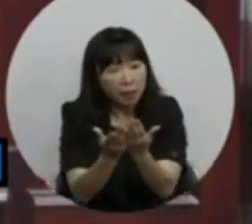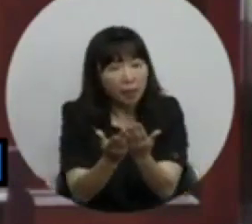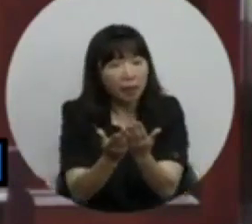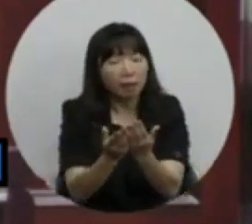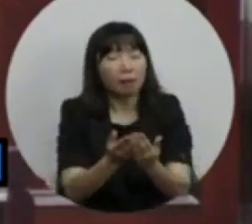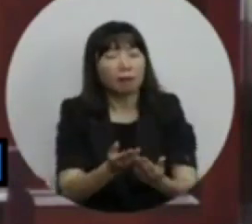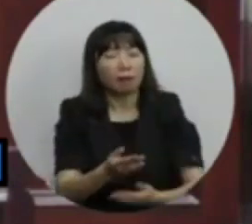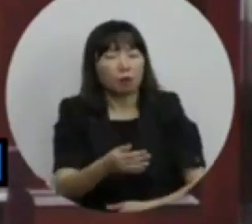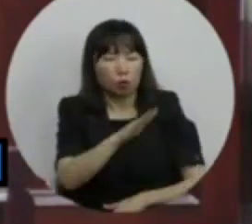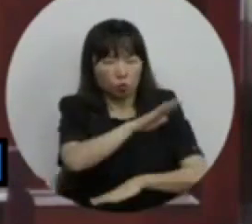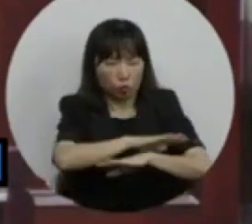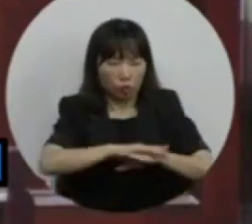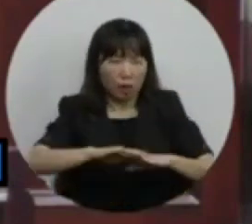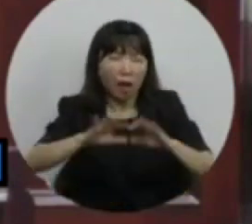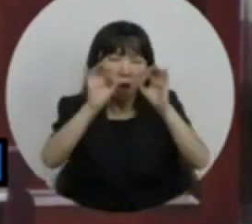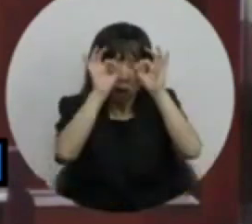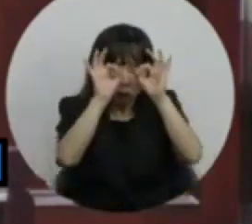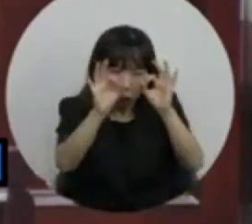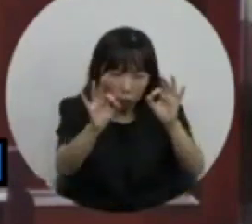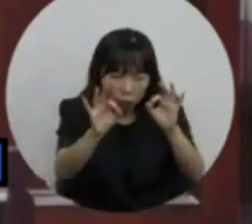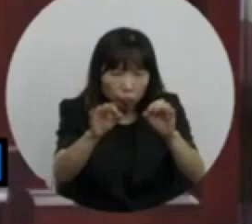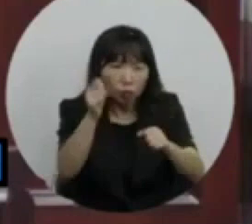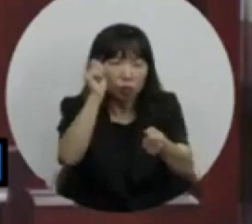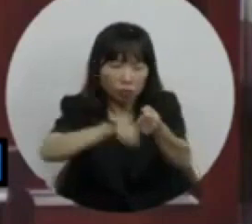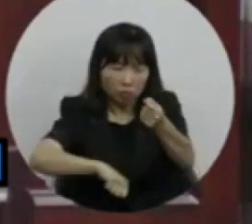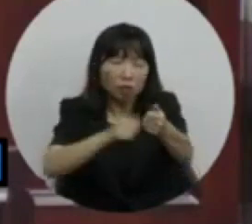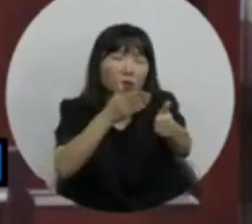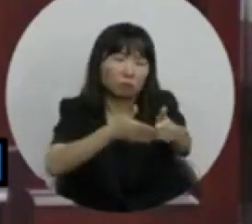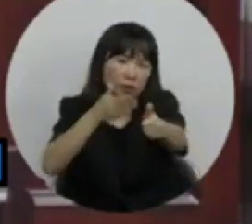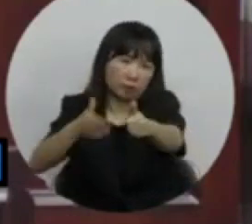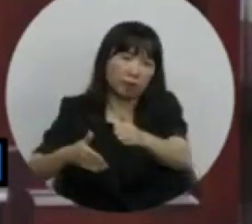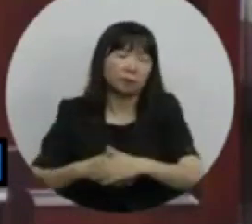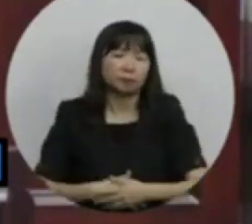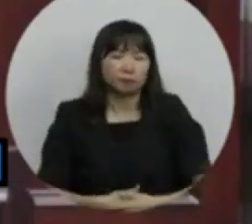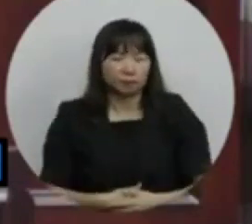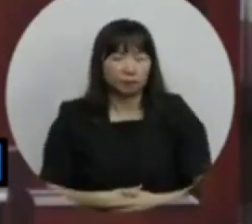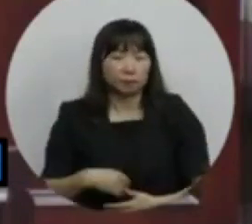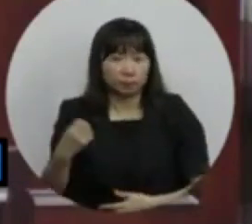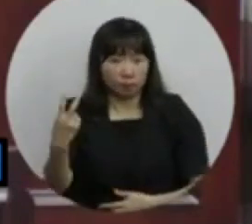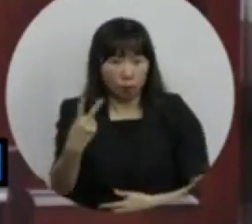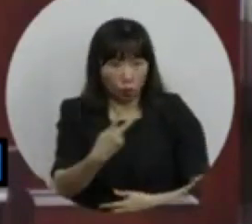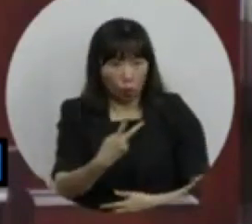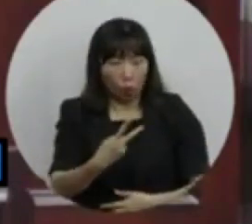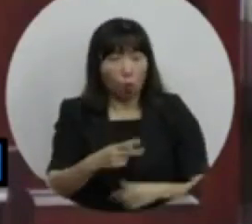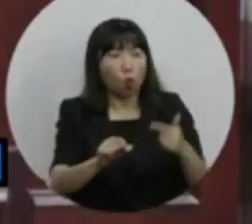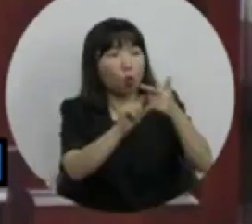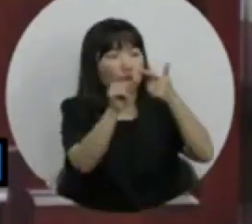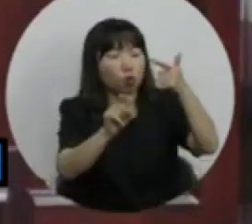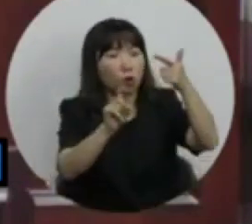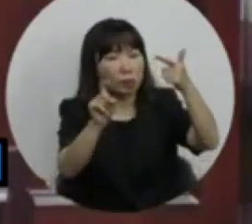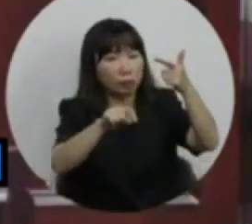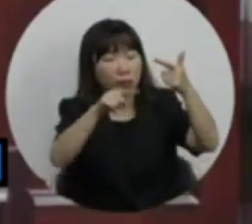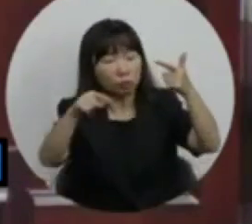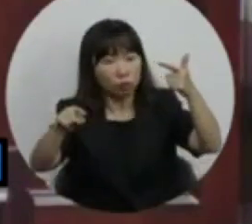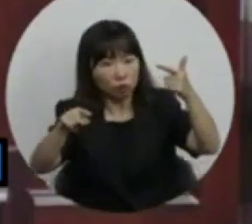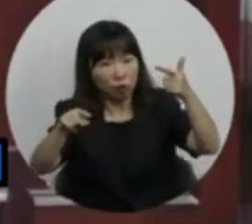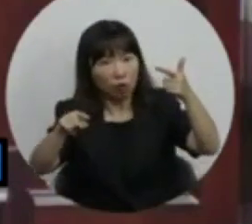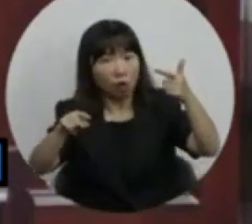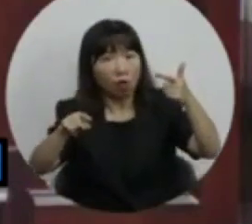안목으로 심히 의결해 주실 것을 부탁드립니다. 아울러 6월 10일부터